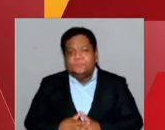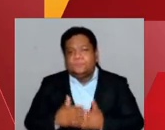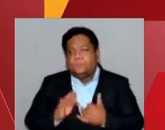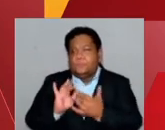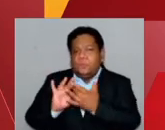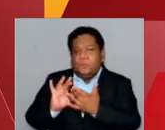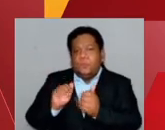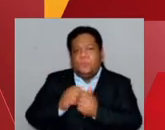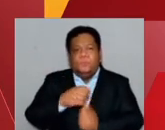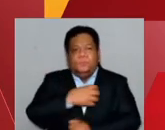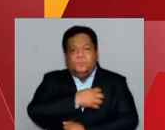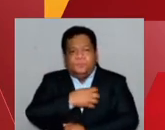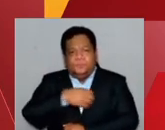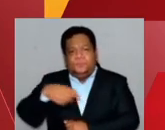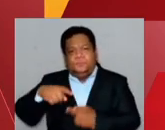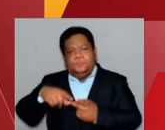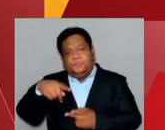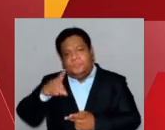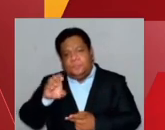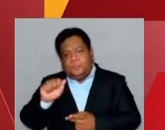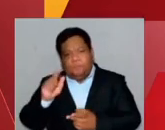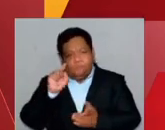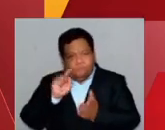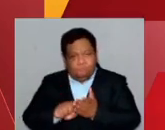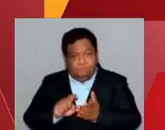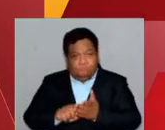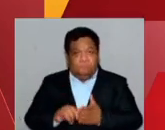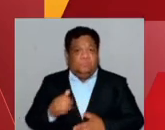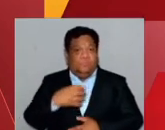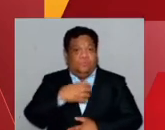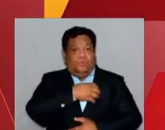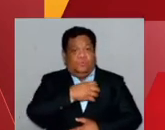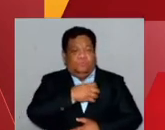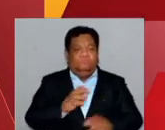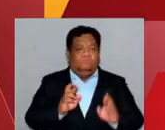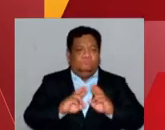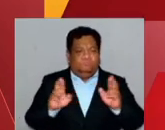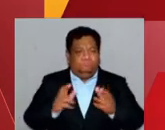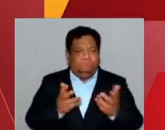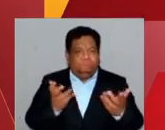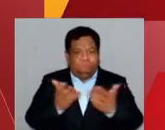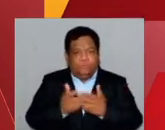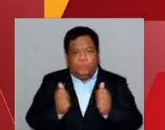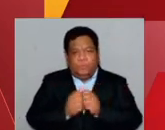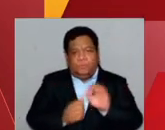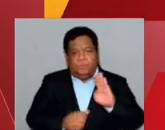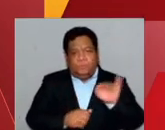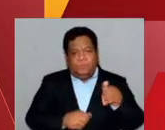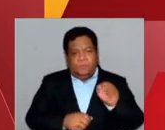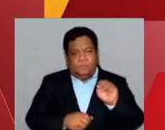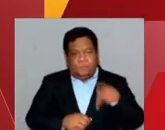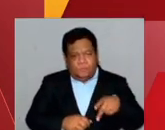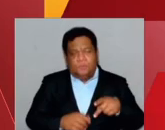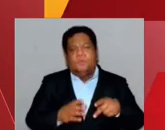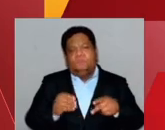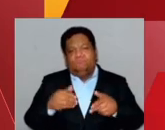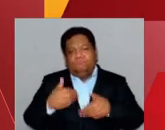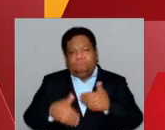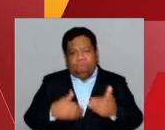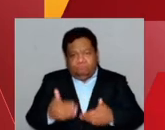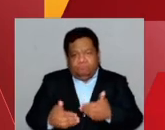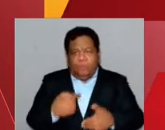investigasyon. Handa naman ang Police Regional Office na makipagtulungan sa BJMP at bigyang proteksyon si alias Gordon.